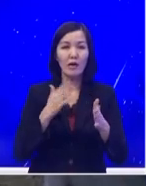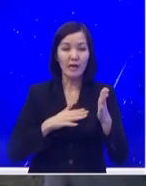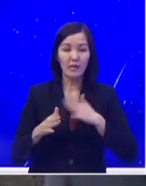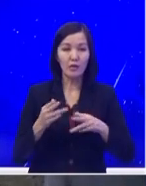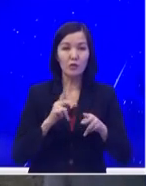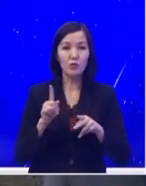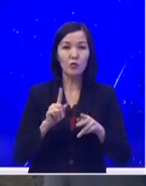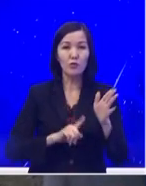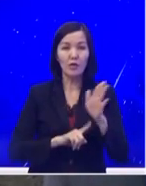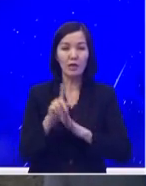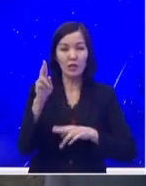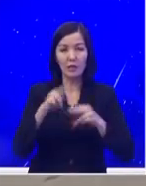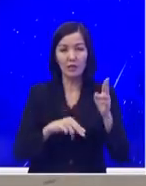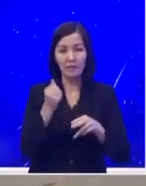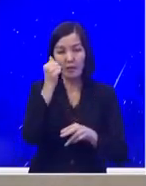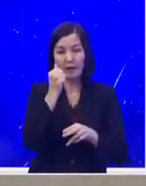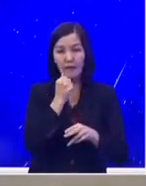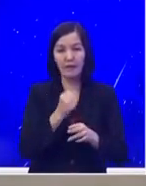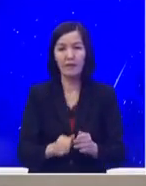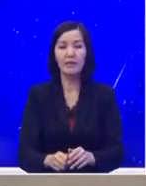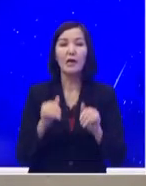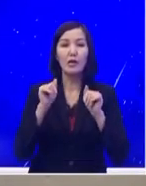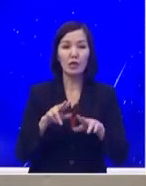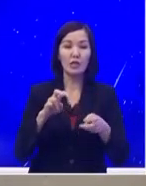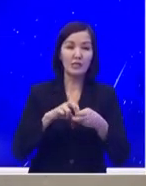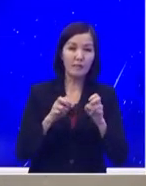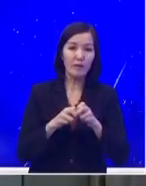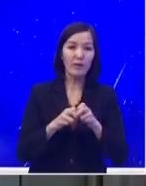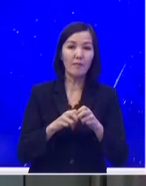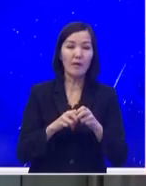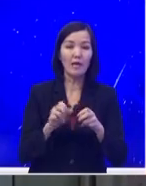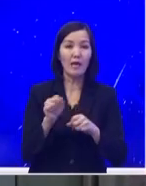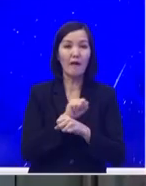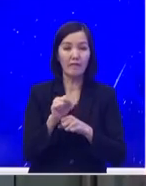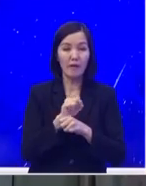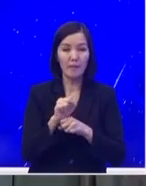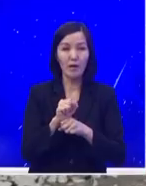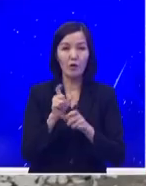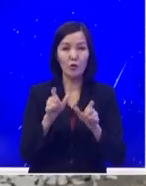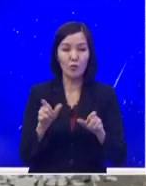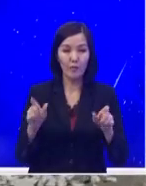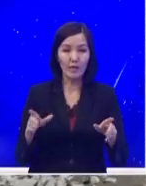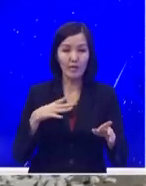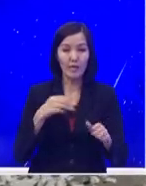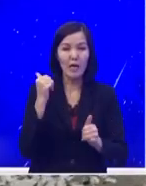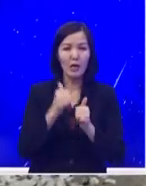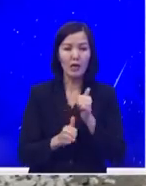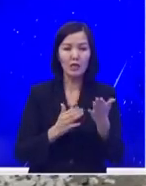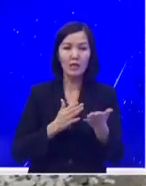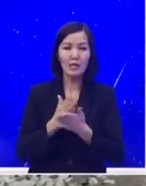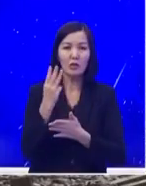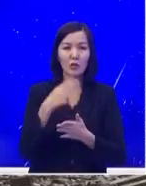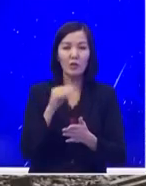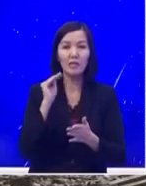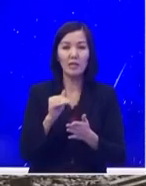перехода. Выражаем благодарность за это. Решится проблема и автолюбителей. На данном участке Алматы-Шамалган каждые сутки проезжает до 40